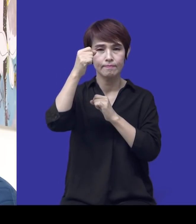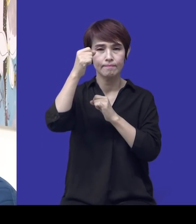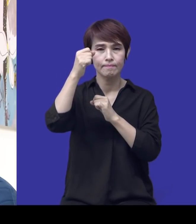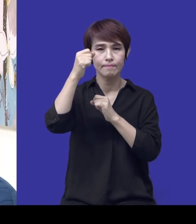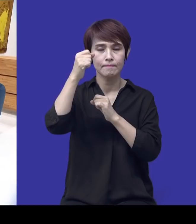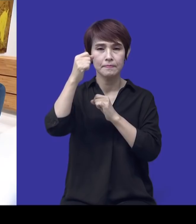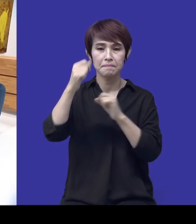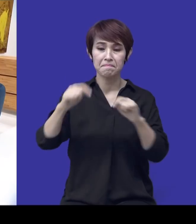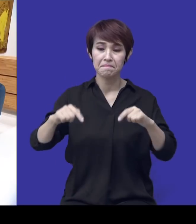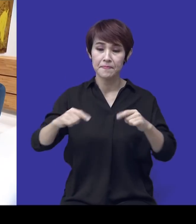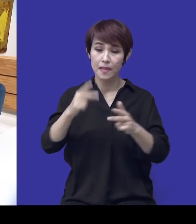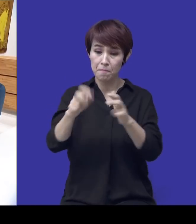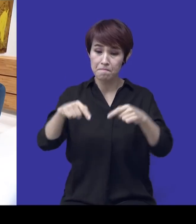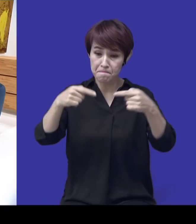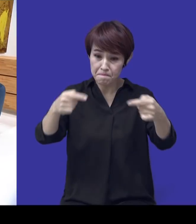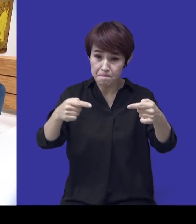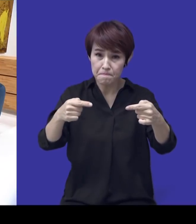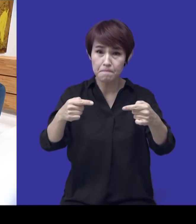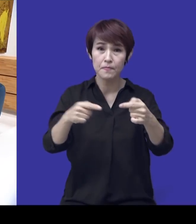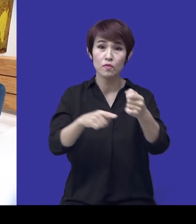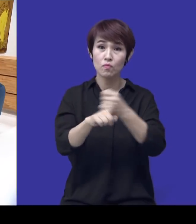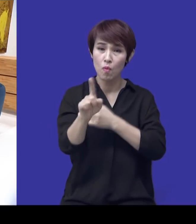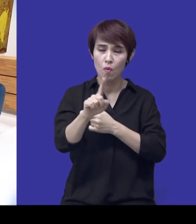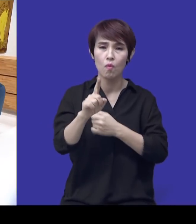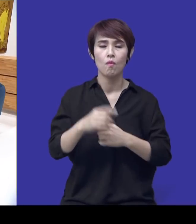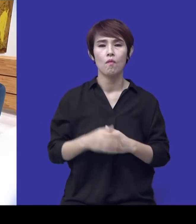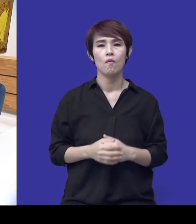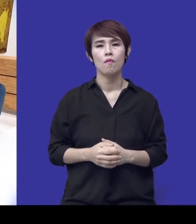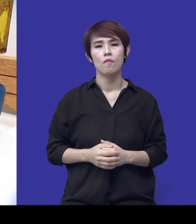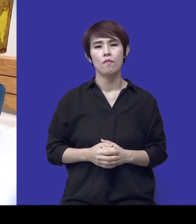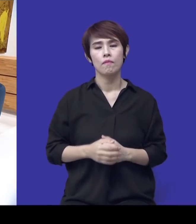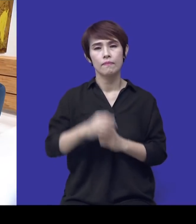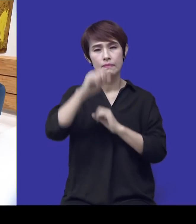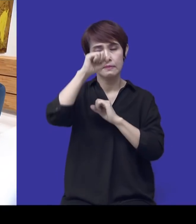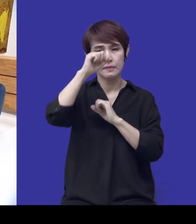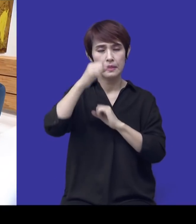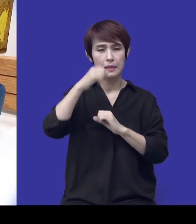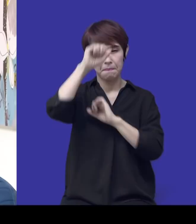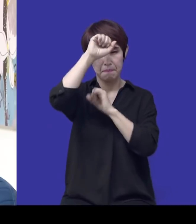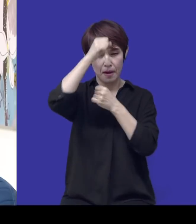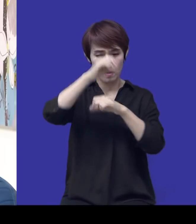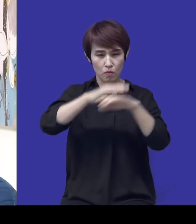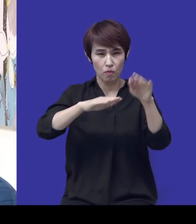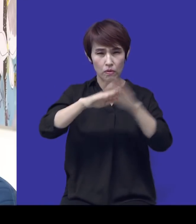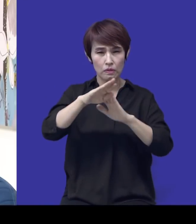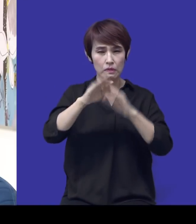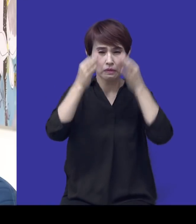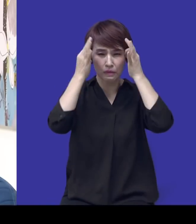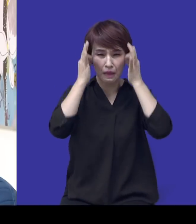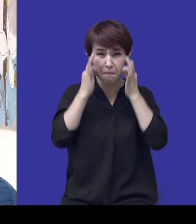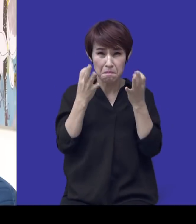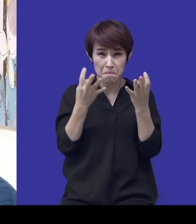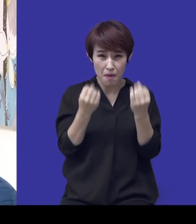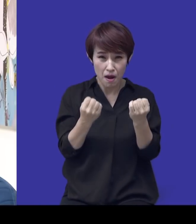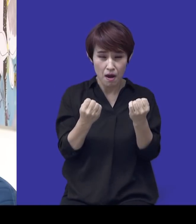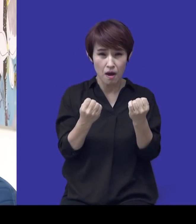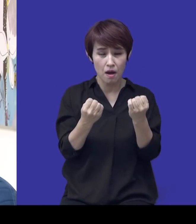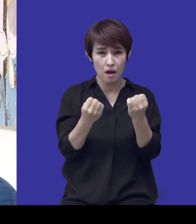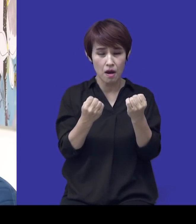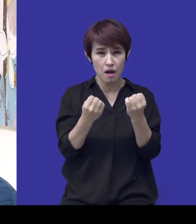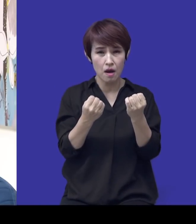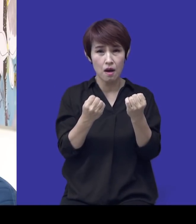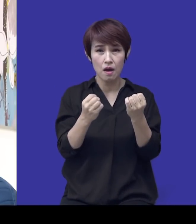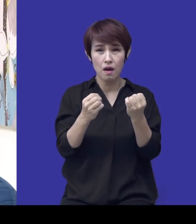일단 저는 이 다한증이 이게 정도가 있는데 심한 정도가 저는 진짜 가장 심한